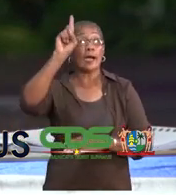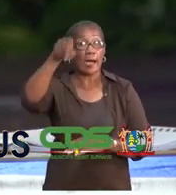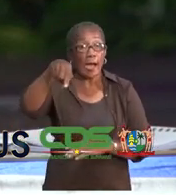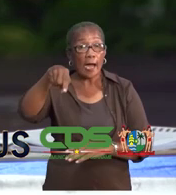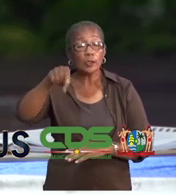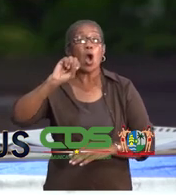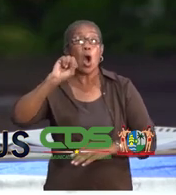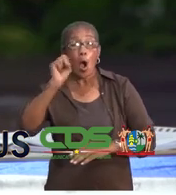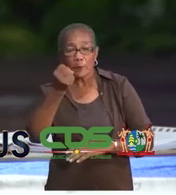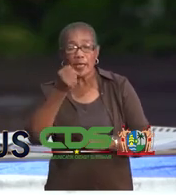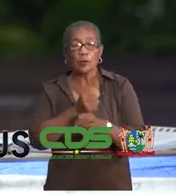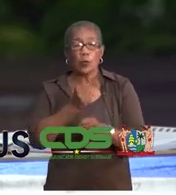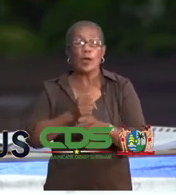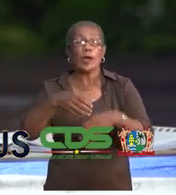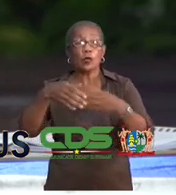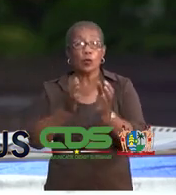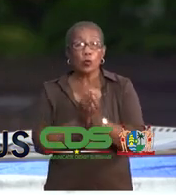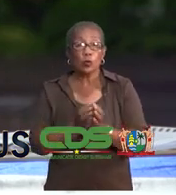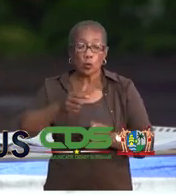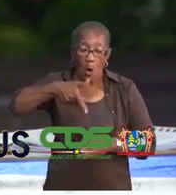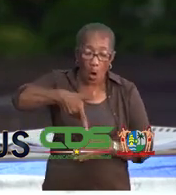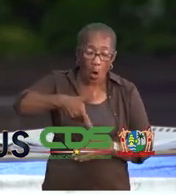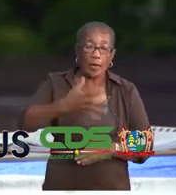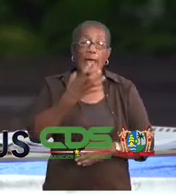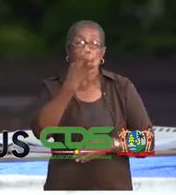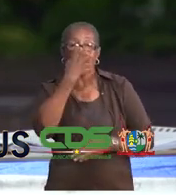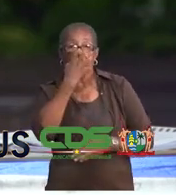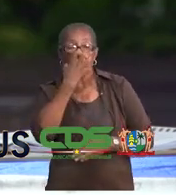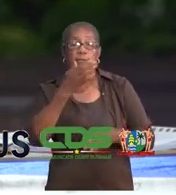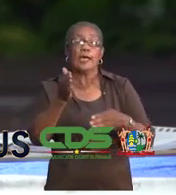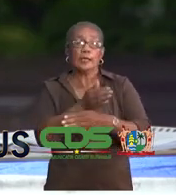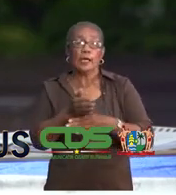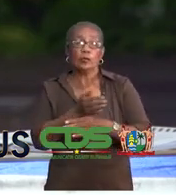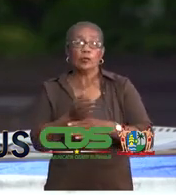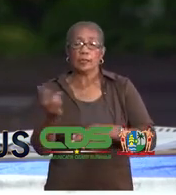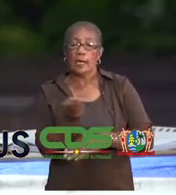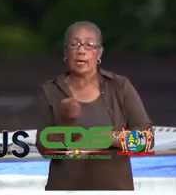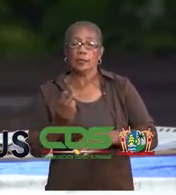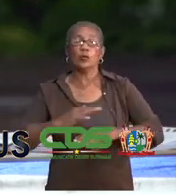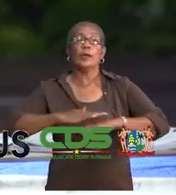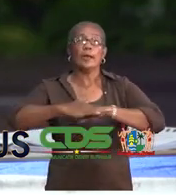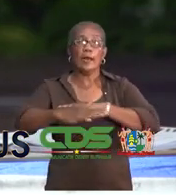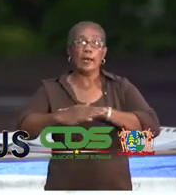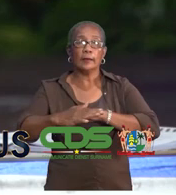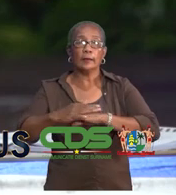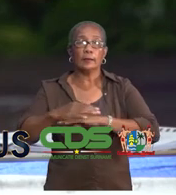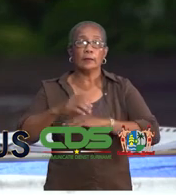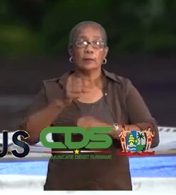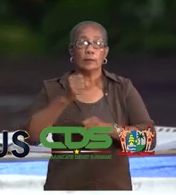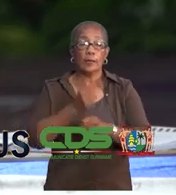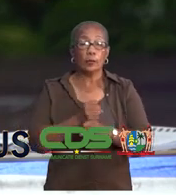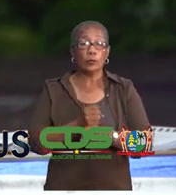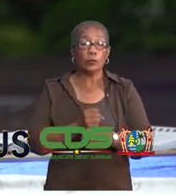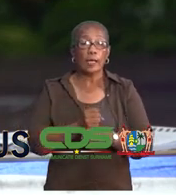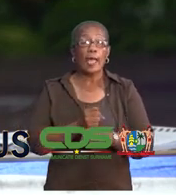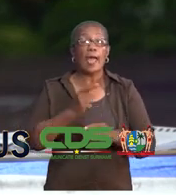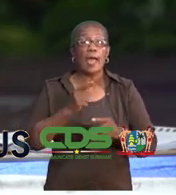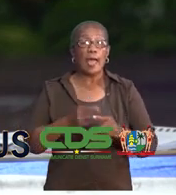een werkgroep is, Oil and Gas, dat tussen de beide landen is geïnitieerd en hij heeft daar